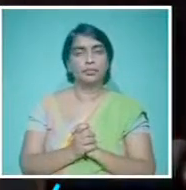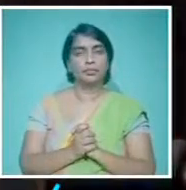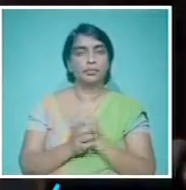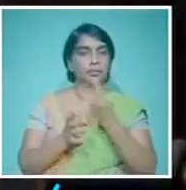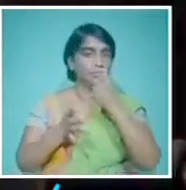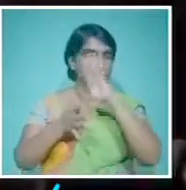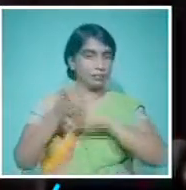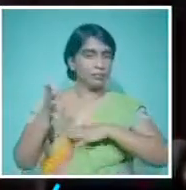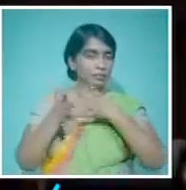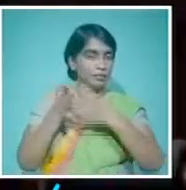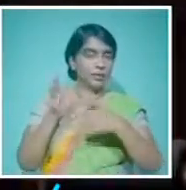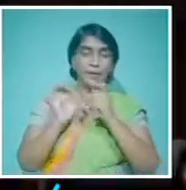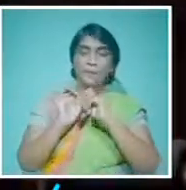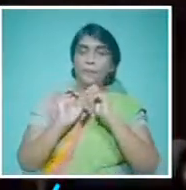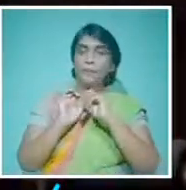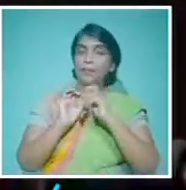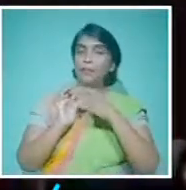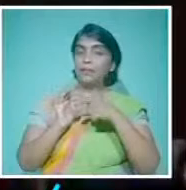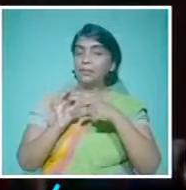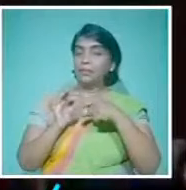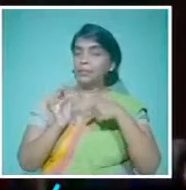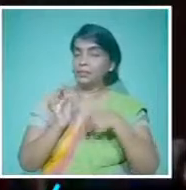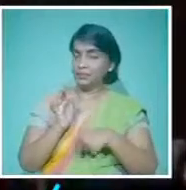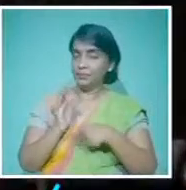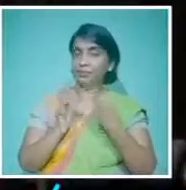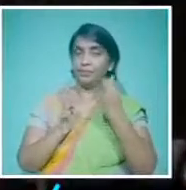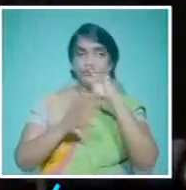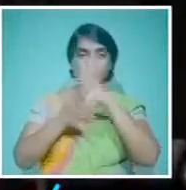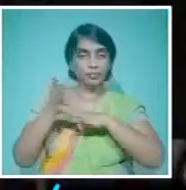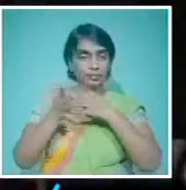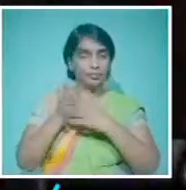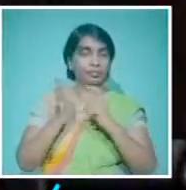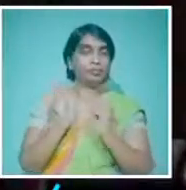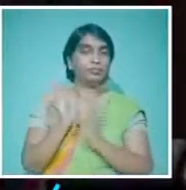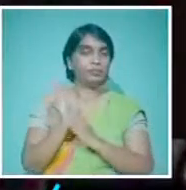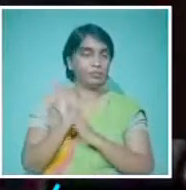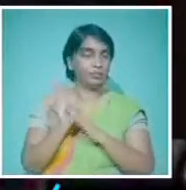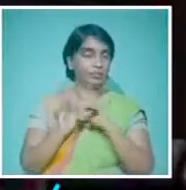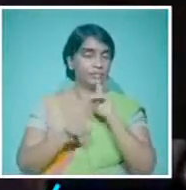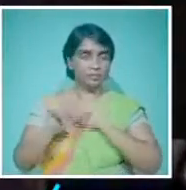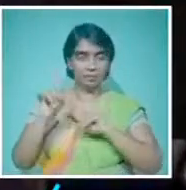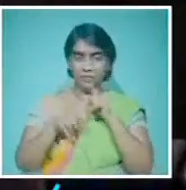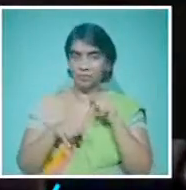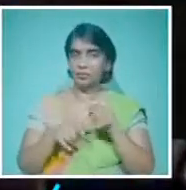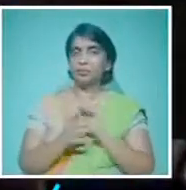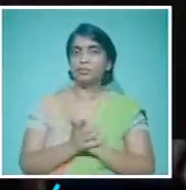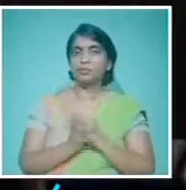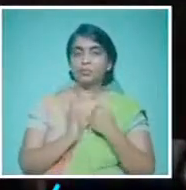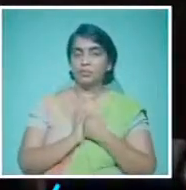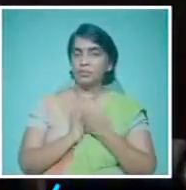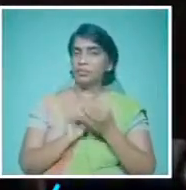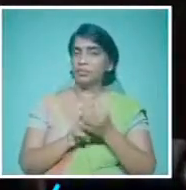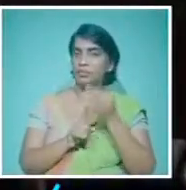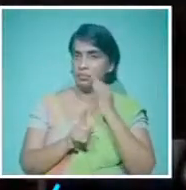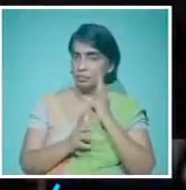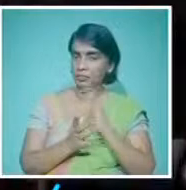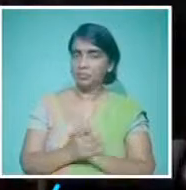Usaljana Panat Ketumpate, Ayavaya Karaka Sabhavastave, Atigaru Janadi